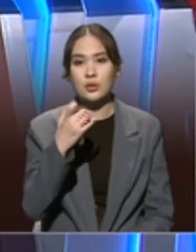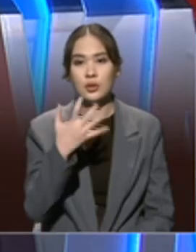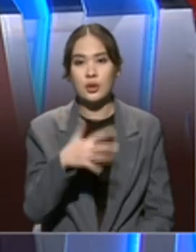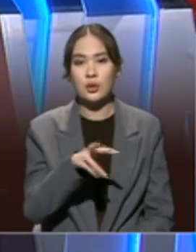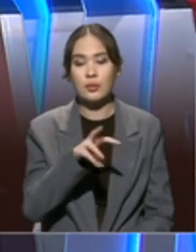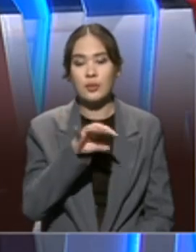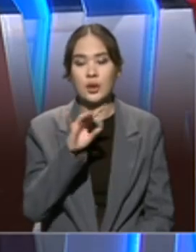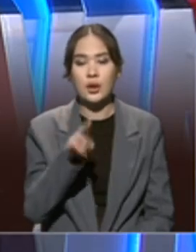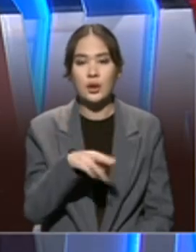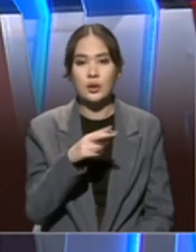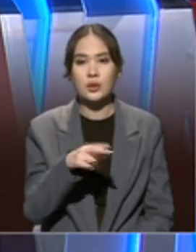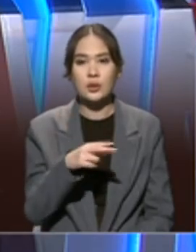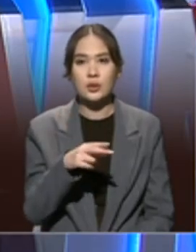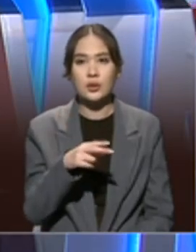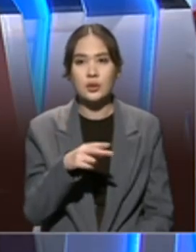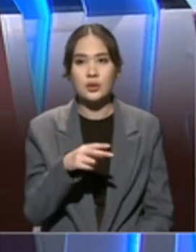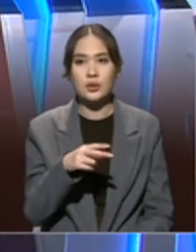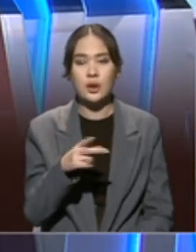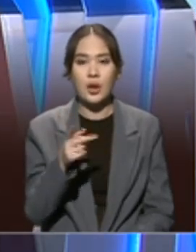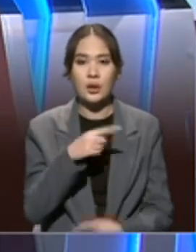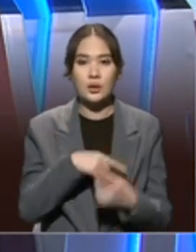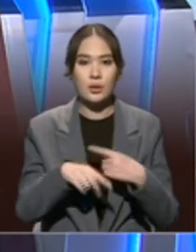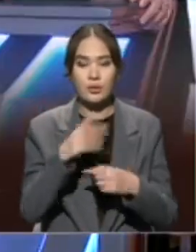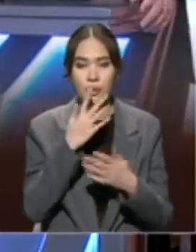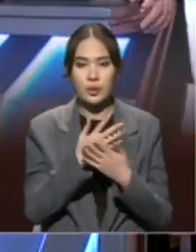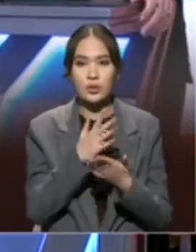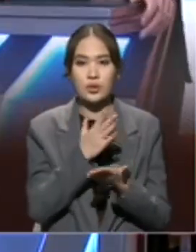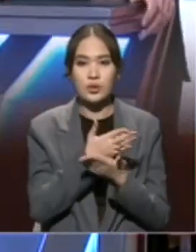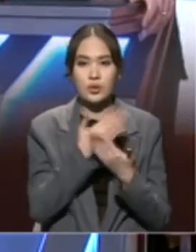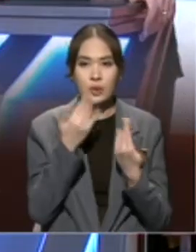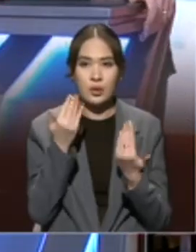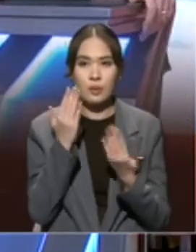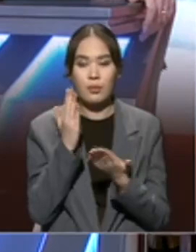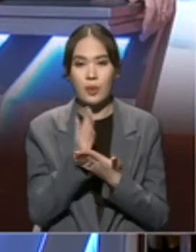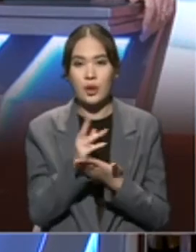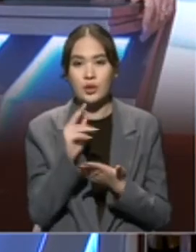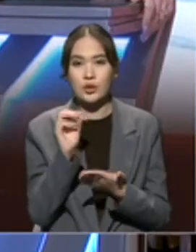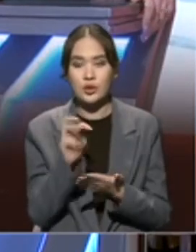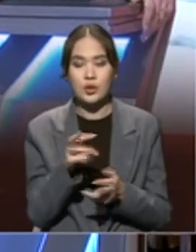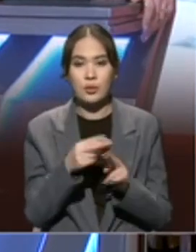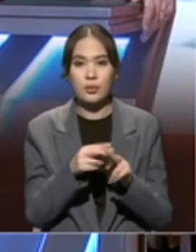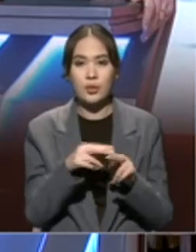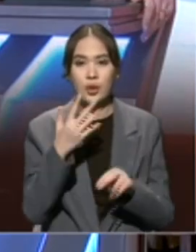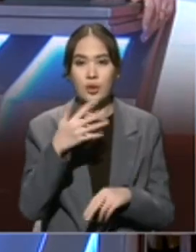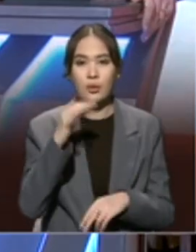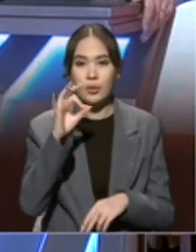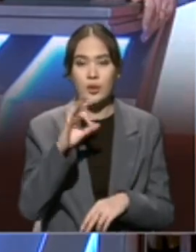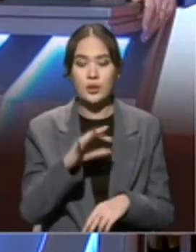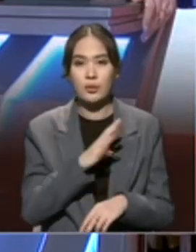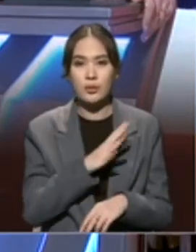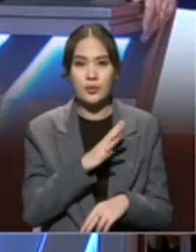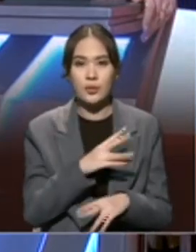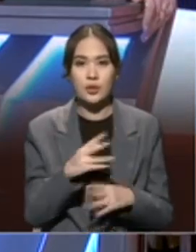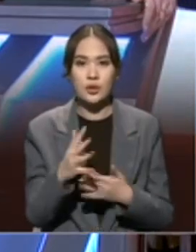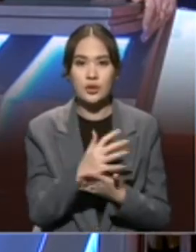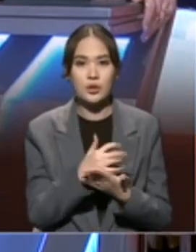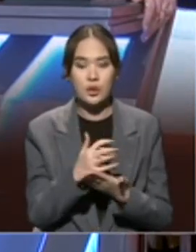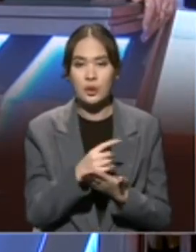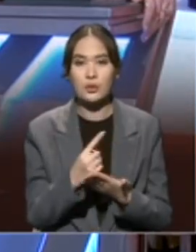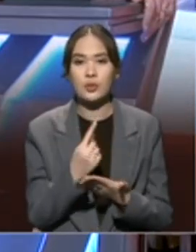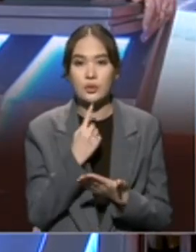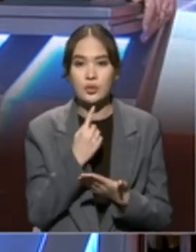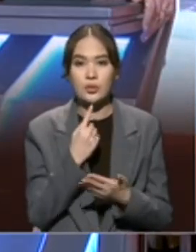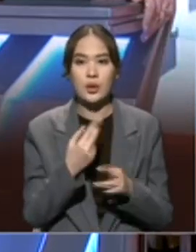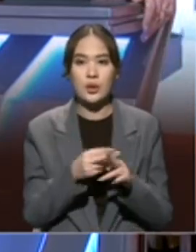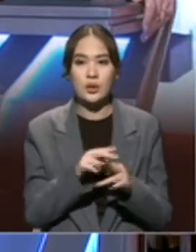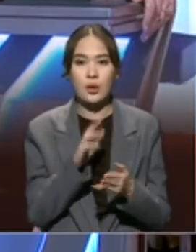миллиард енді аға ол айналып келгенде жоқтан бар дейміз қазір. Өйткені 50%-ті де жинай алмай неткені